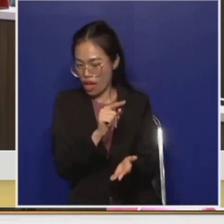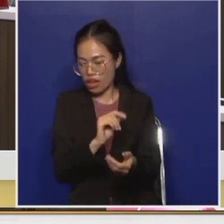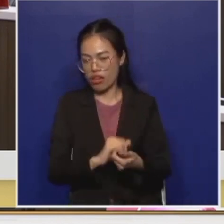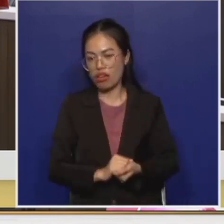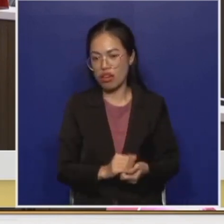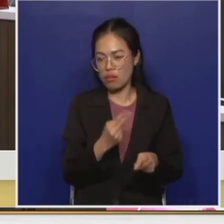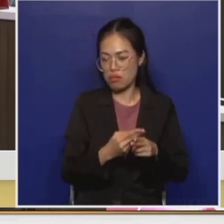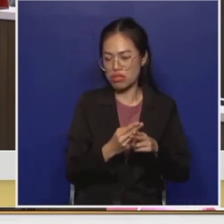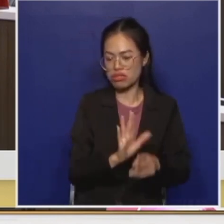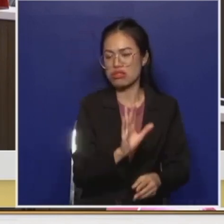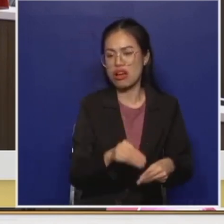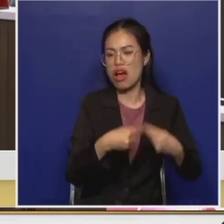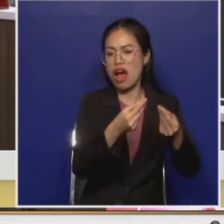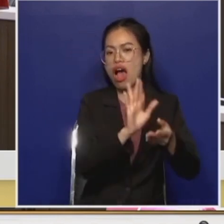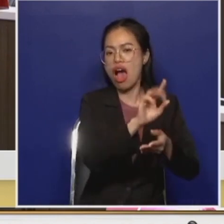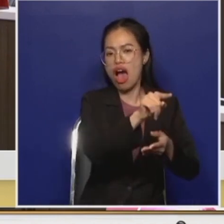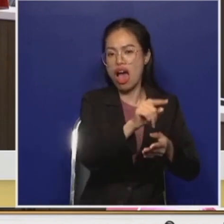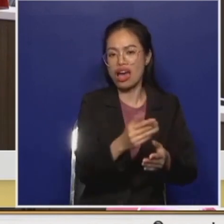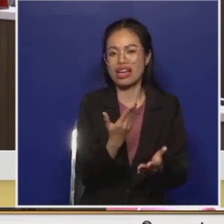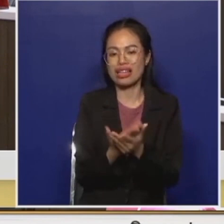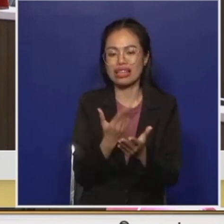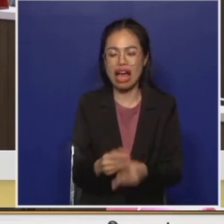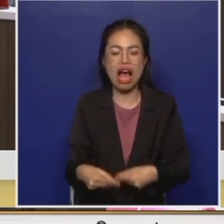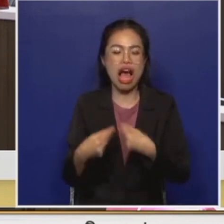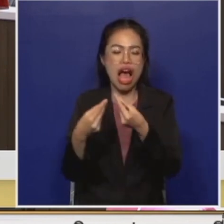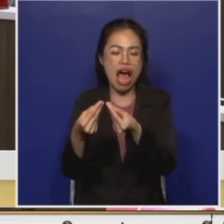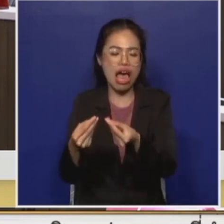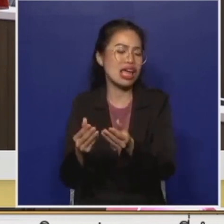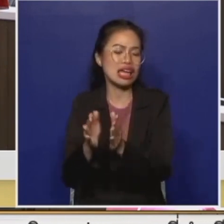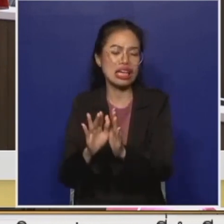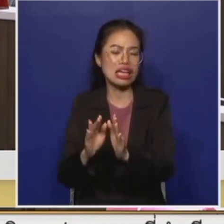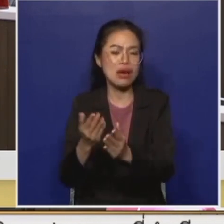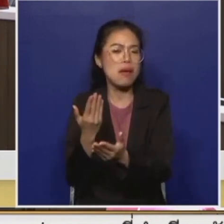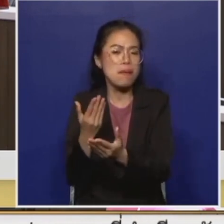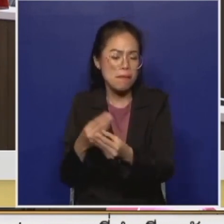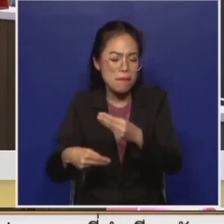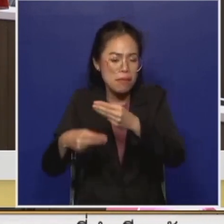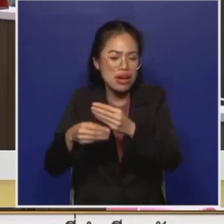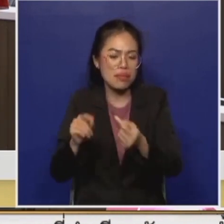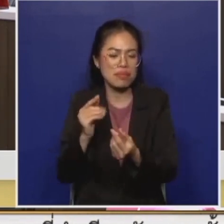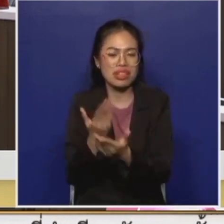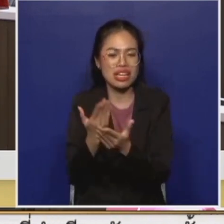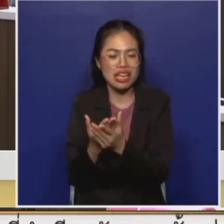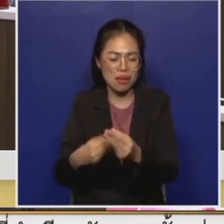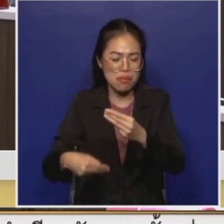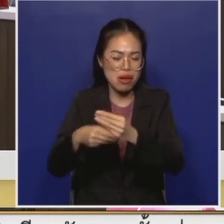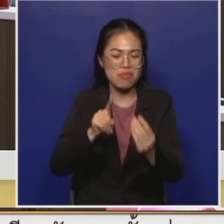ที่ท่านมีเมตตาให้อาหารกับให้กับลูกหลานอย่บัชนคนของประเทศบ้านนเมืนี้